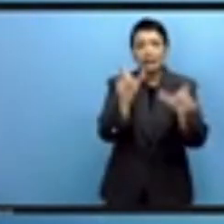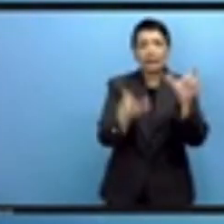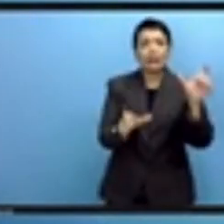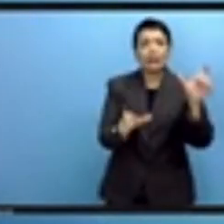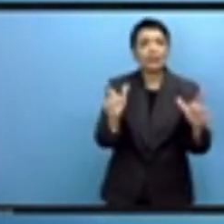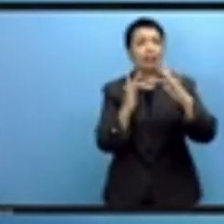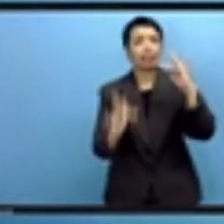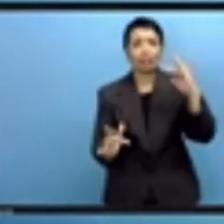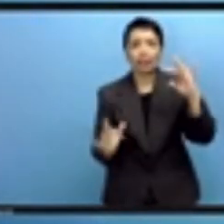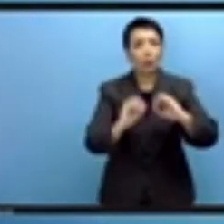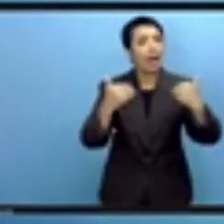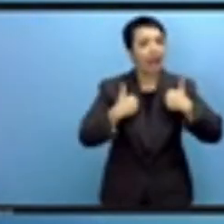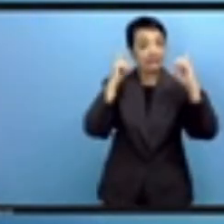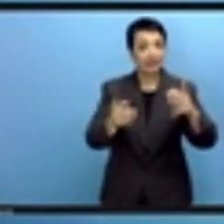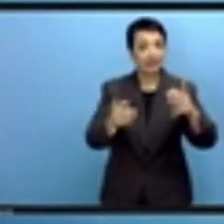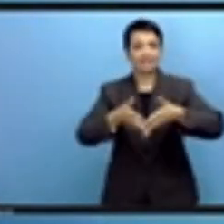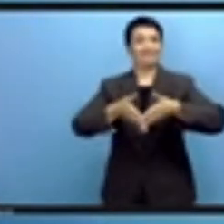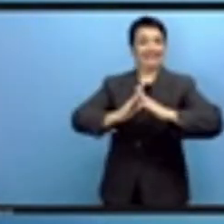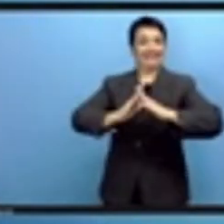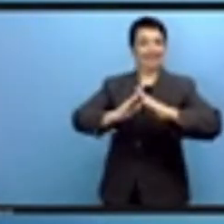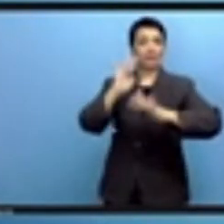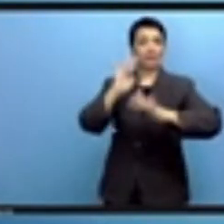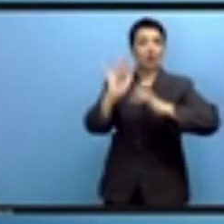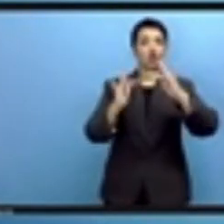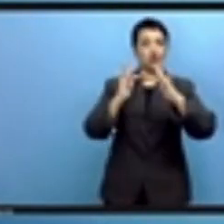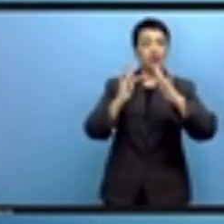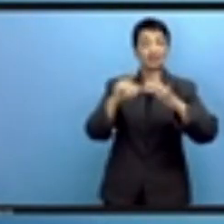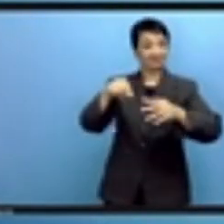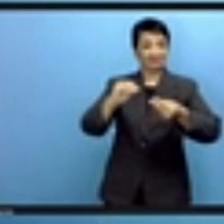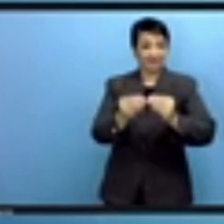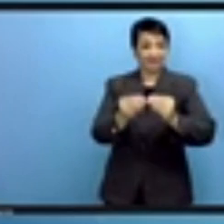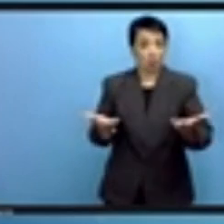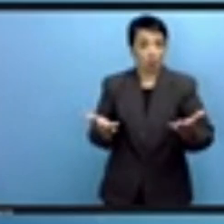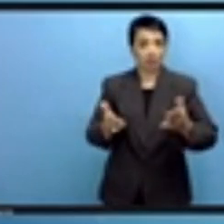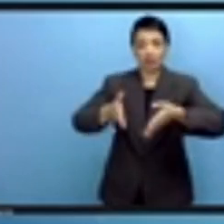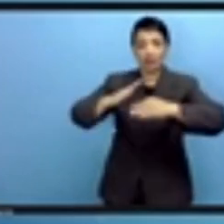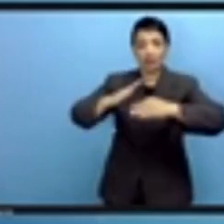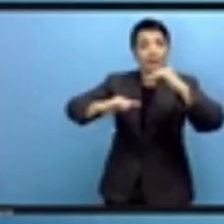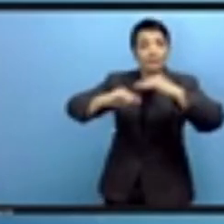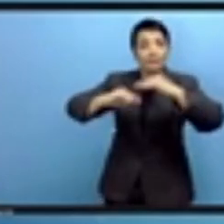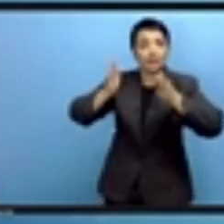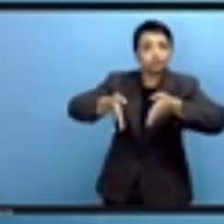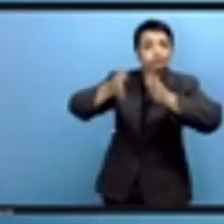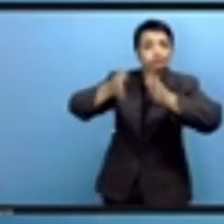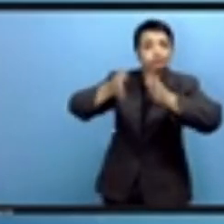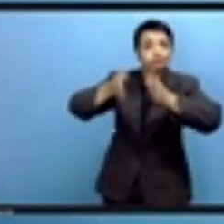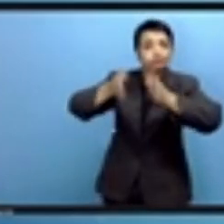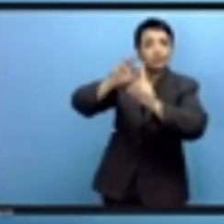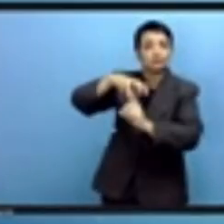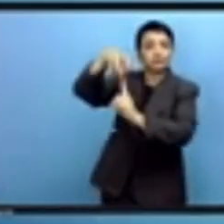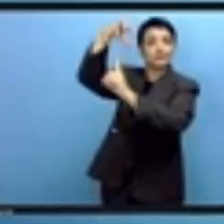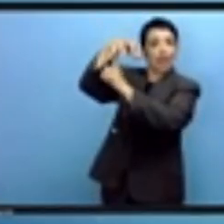是简单的连接到互联网的一个问题，因为这是